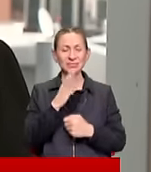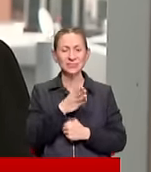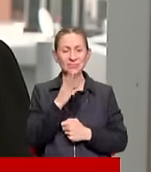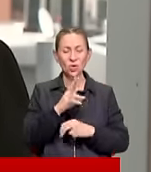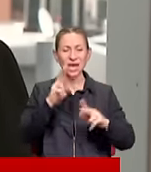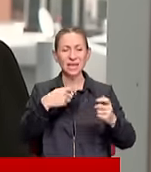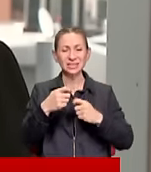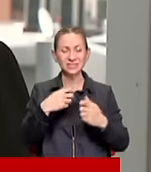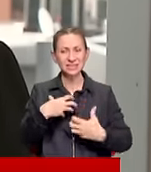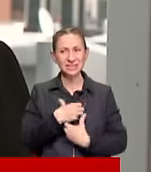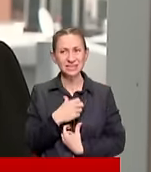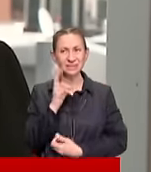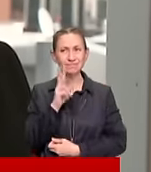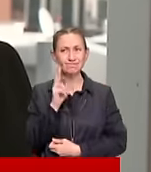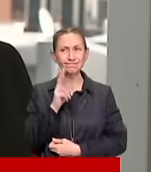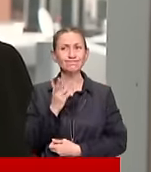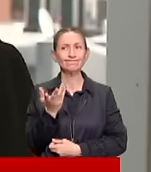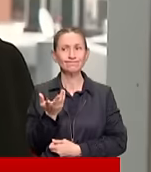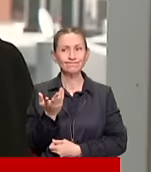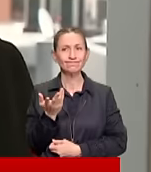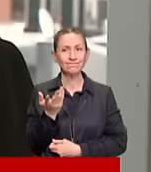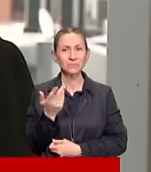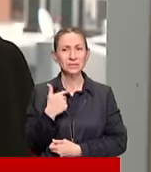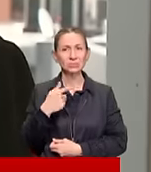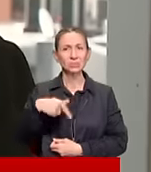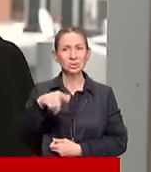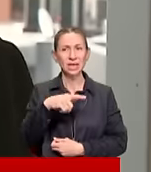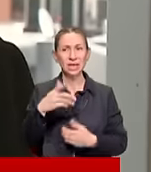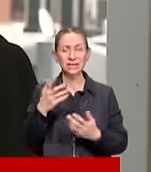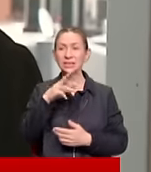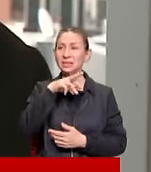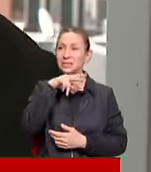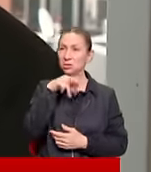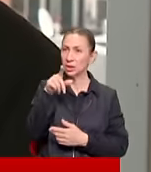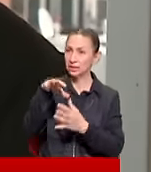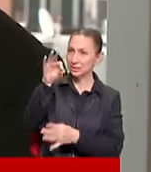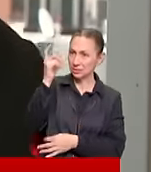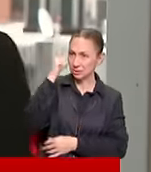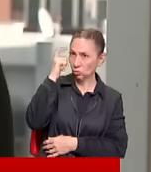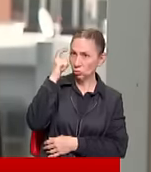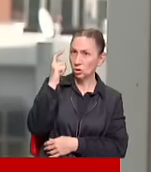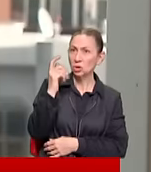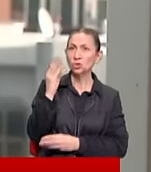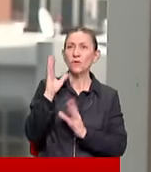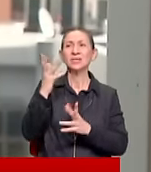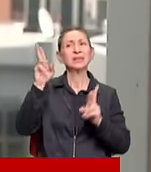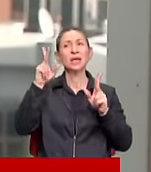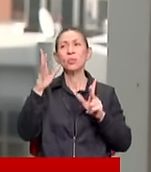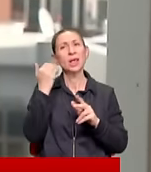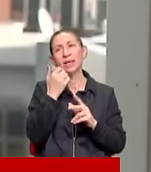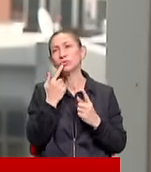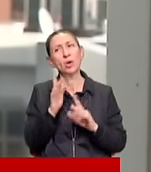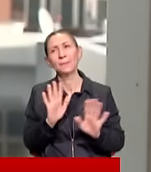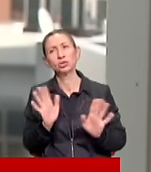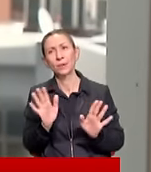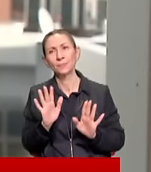o esnaflarımızın sıkıntılarıyla karşılaştık. Biz bunların artık geçeceğini... Keçiören sizi biliyor muydu, tanıyor muydu öncesinde? Ya çok da tanımıyordu, ne yalan